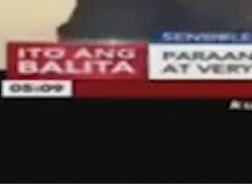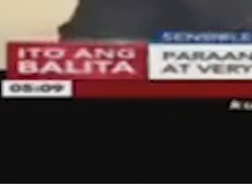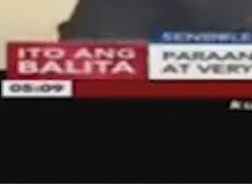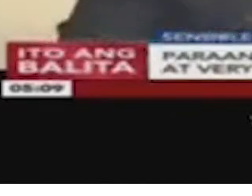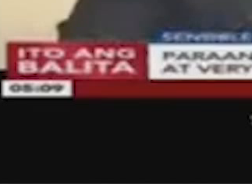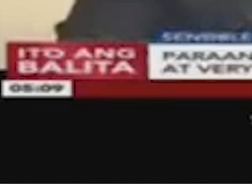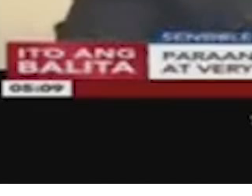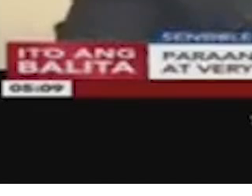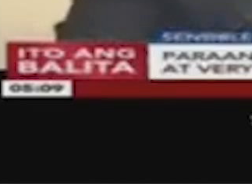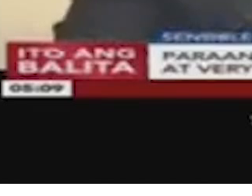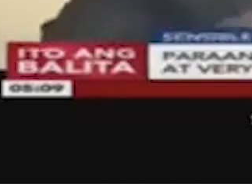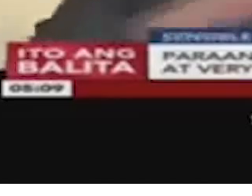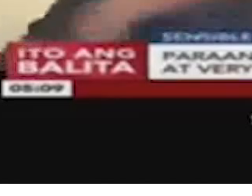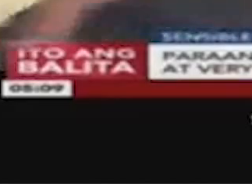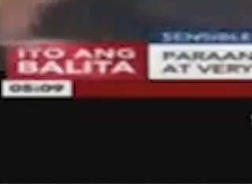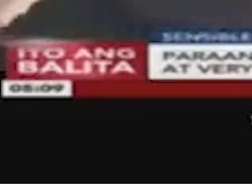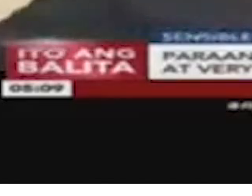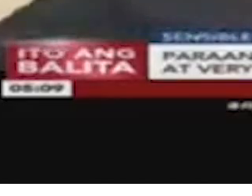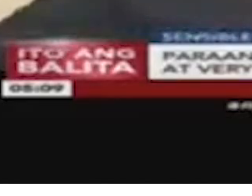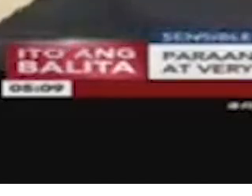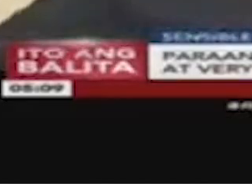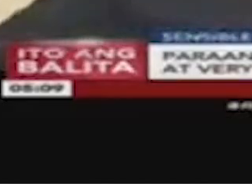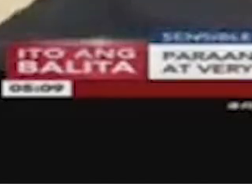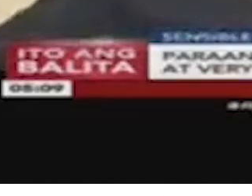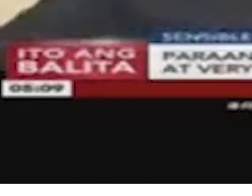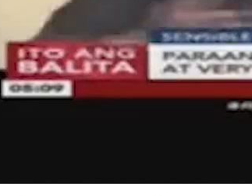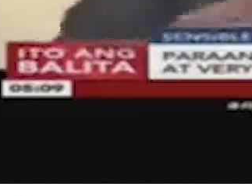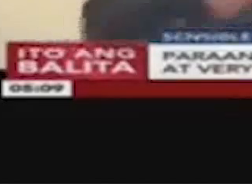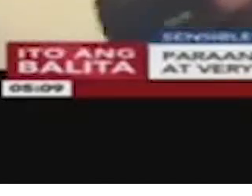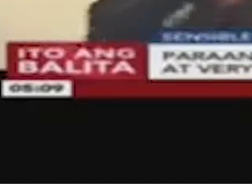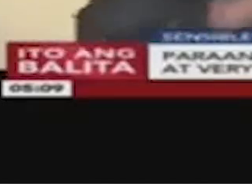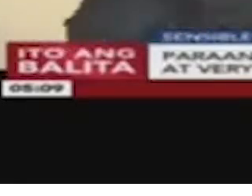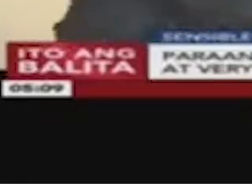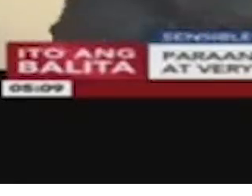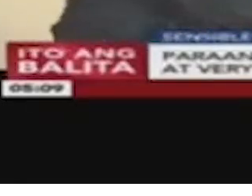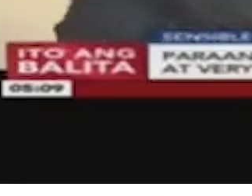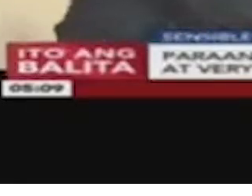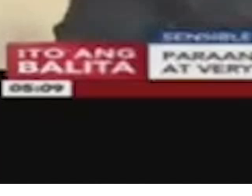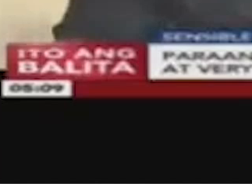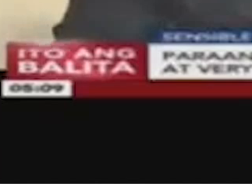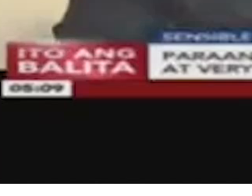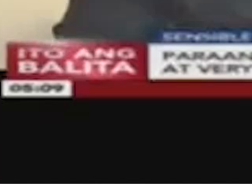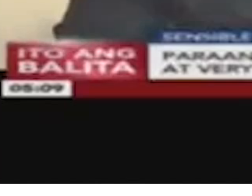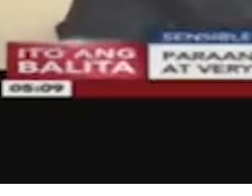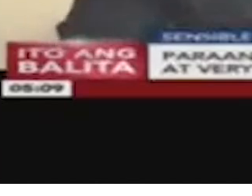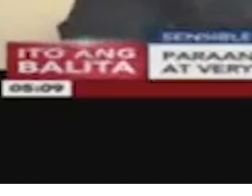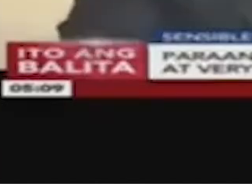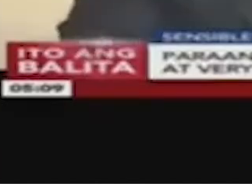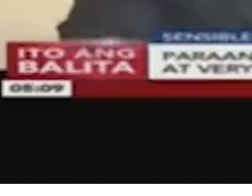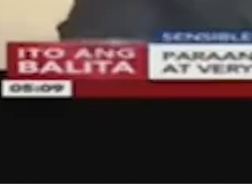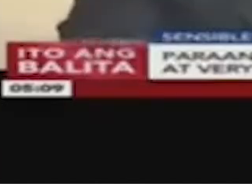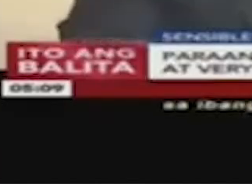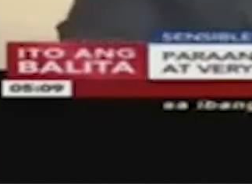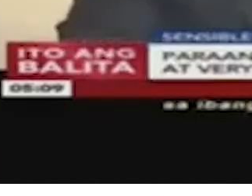iyong kilos, naaangkop din yung pakikitubo mo sa ibang tao, dun sa kagustuhan mo ni Kristo. Kung hindi mo siya